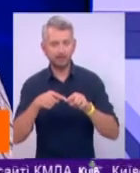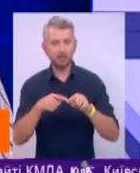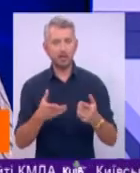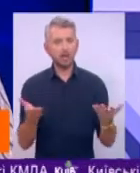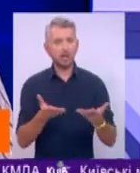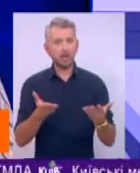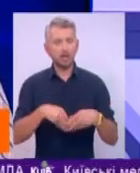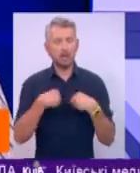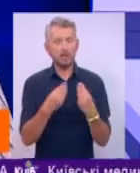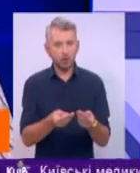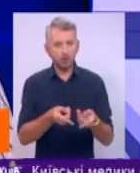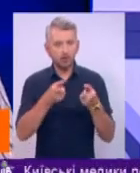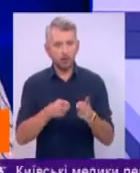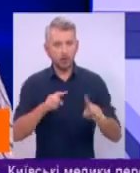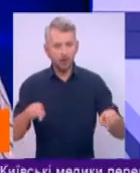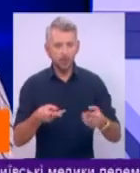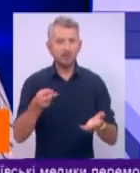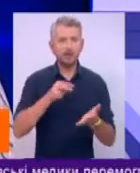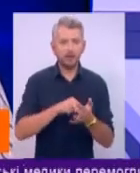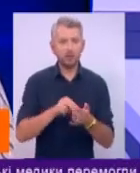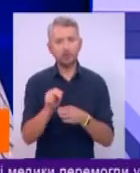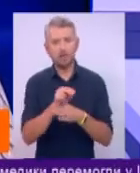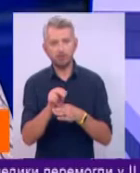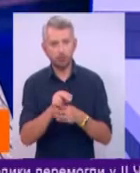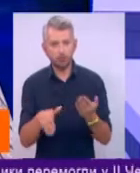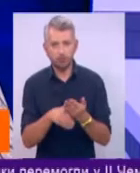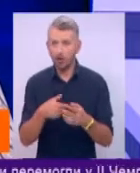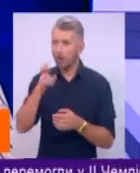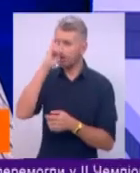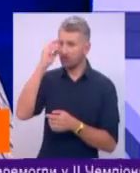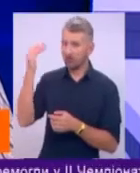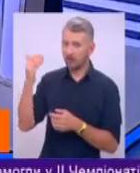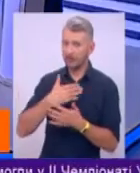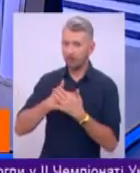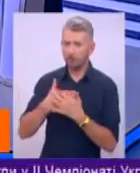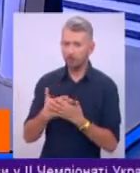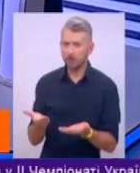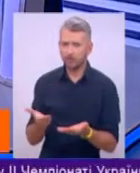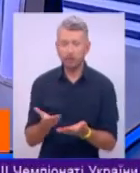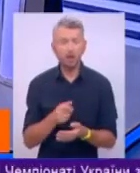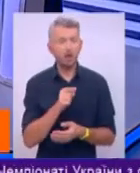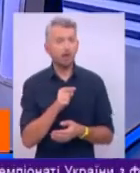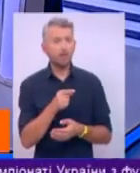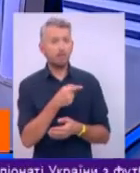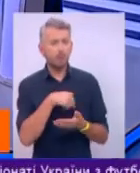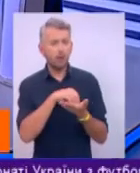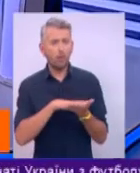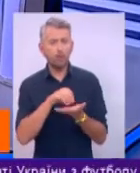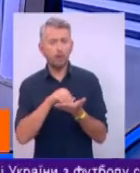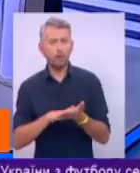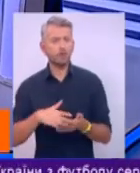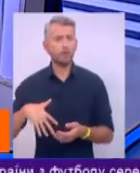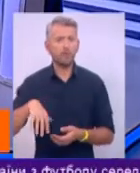які надають дійсно реабілітаційну і терапевтичну допомогу. Це державні чи це волонтерські якісь? Ви знаєте, ми обліковуємо